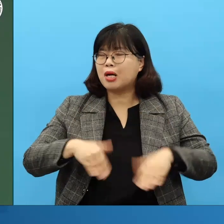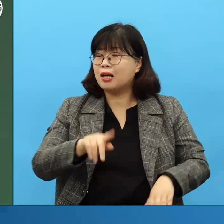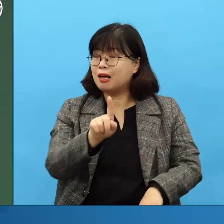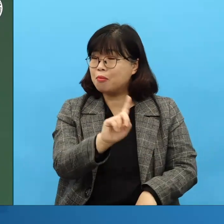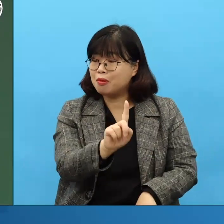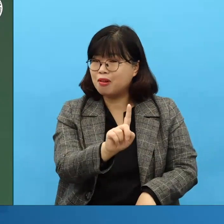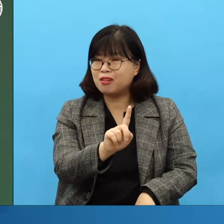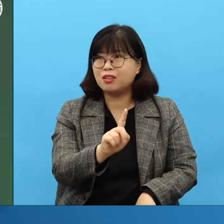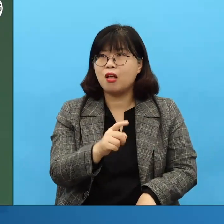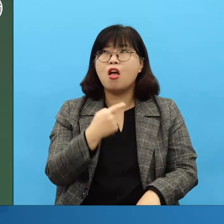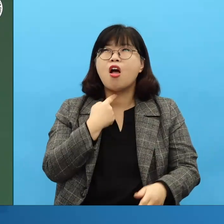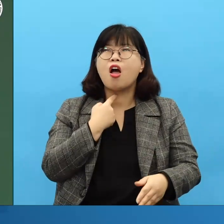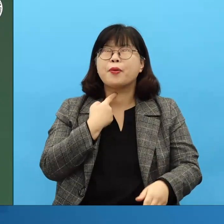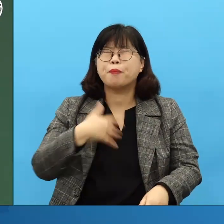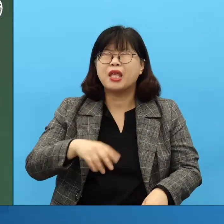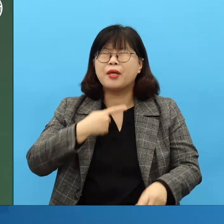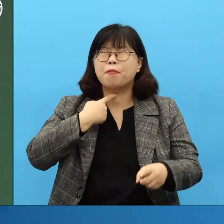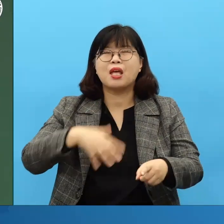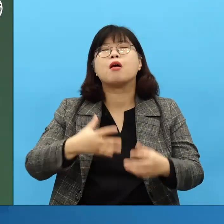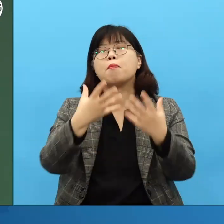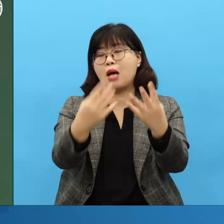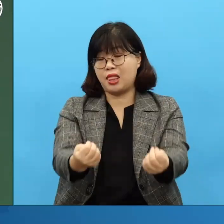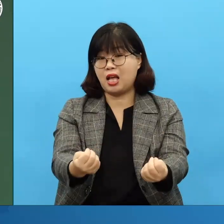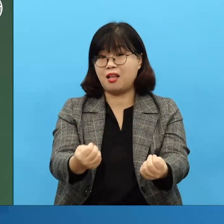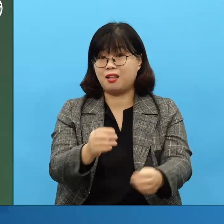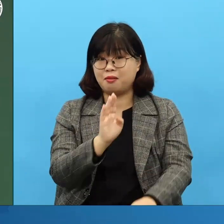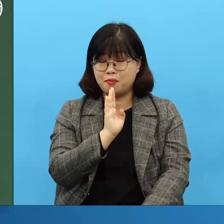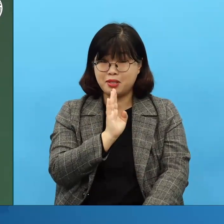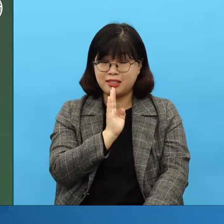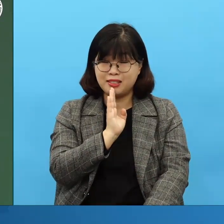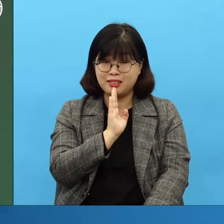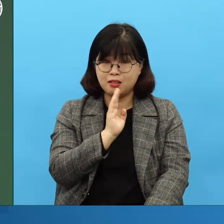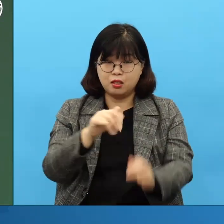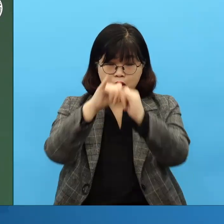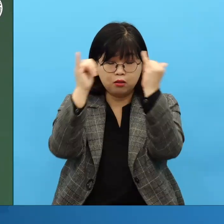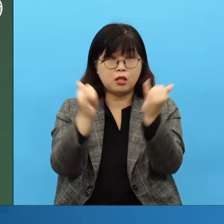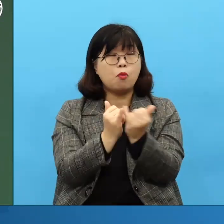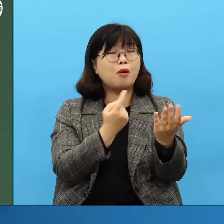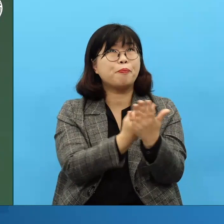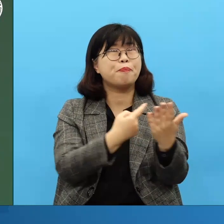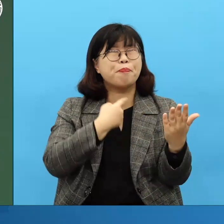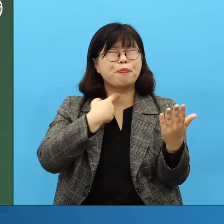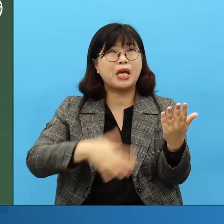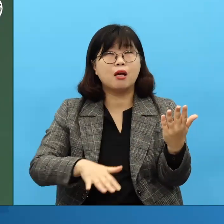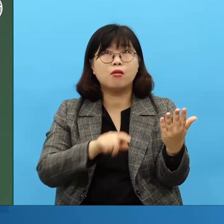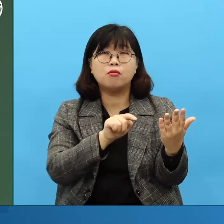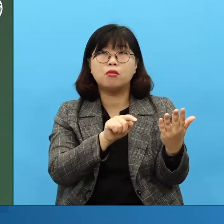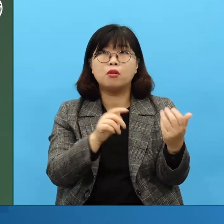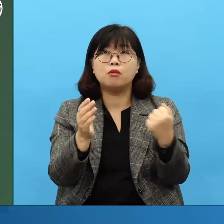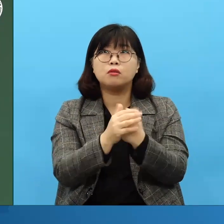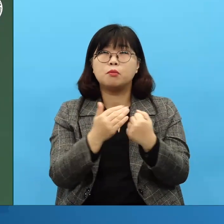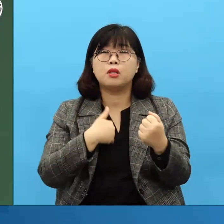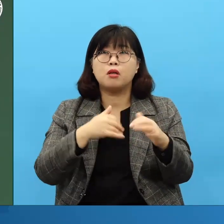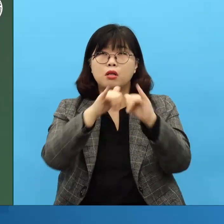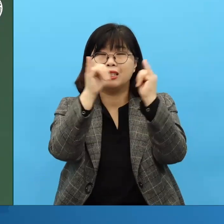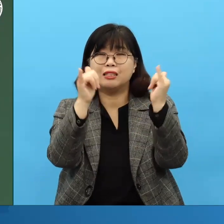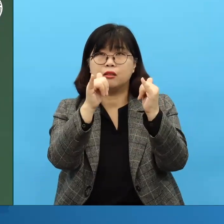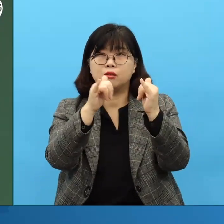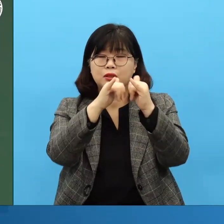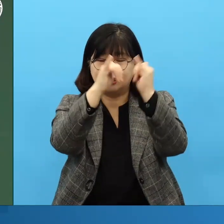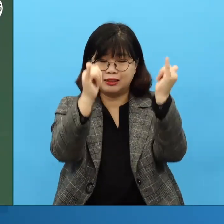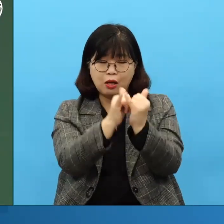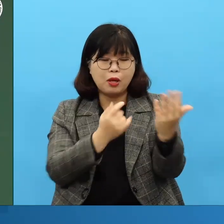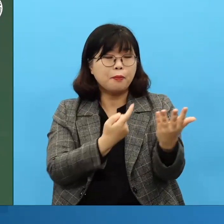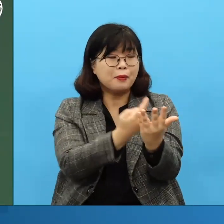of our remnants is that they lack experience. 그러면 그 렘넌트들이 세상 걸 다 경험하면서 깨달은다고 하면 큰일 나죠. But of course, it'd be very dangerous for